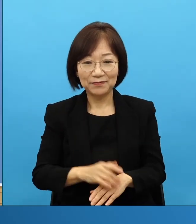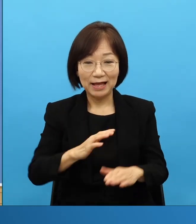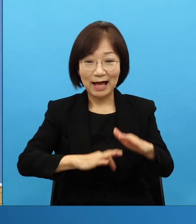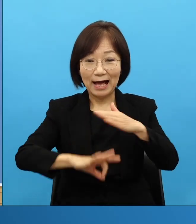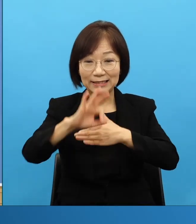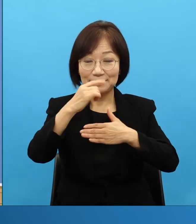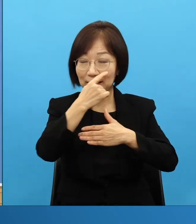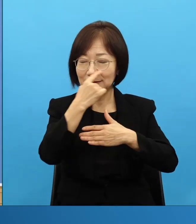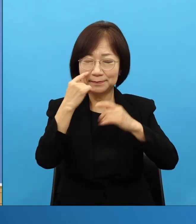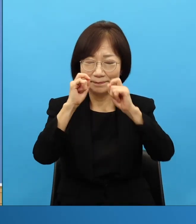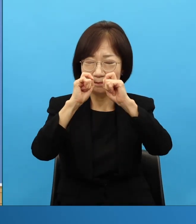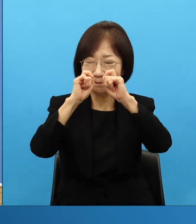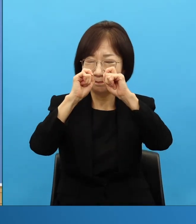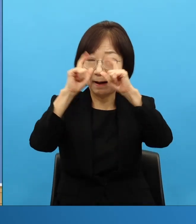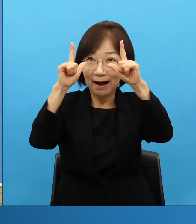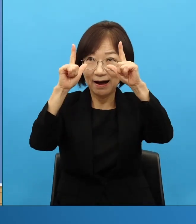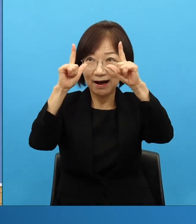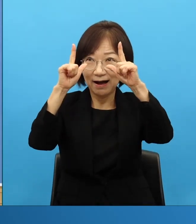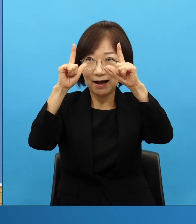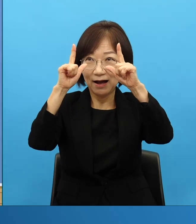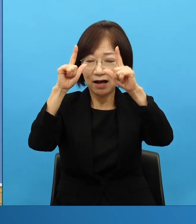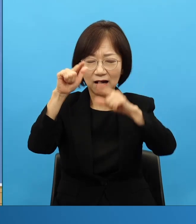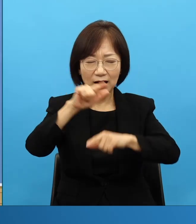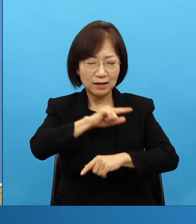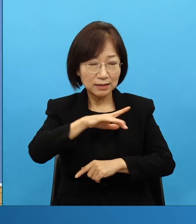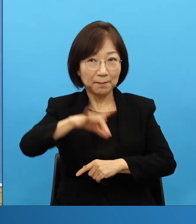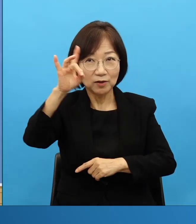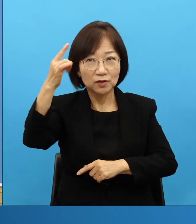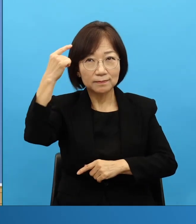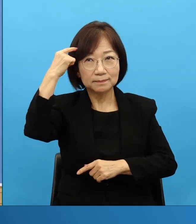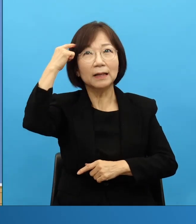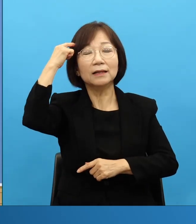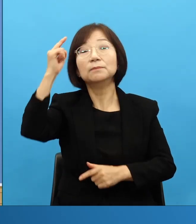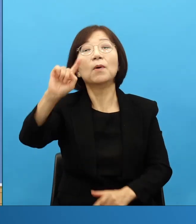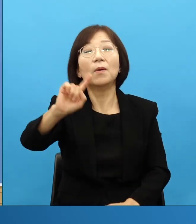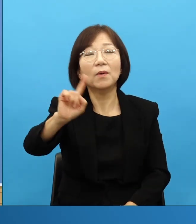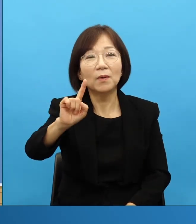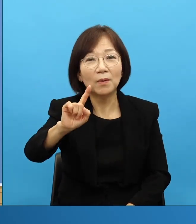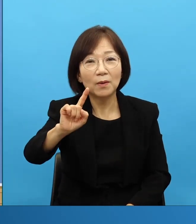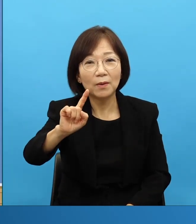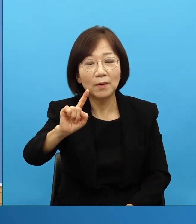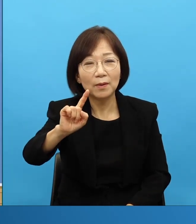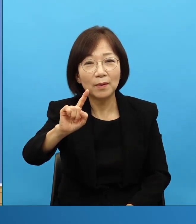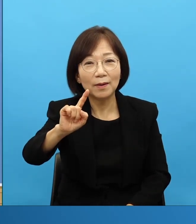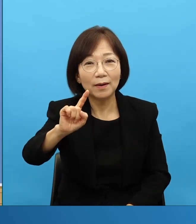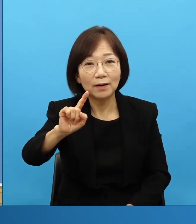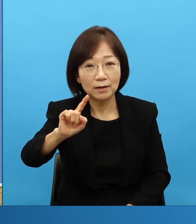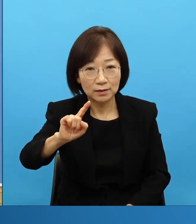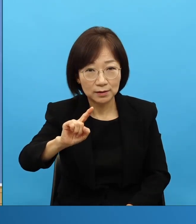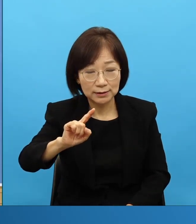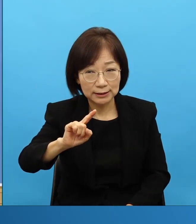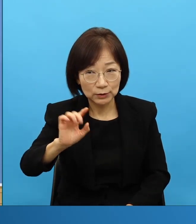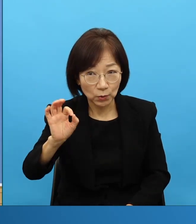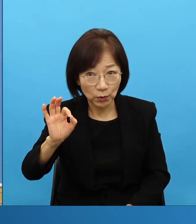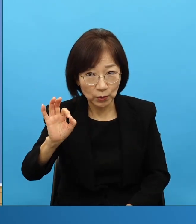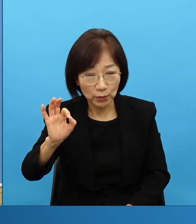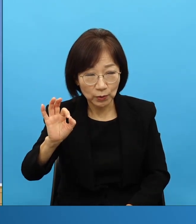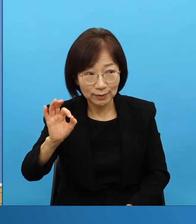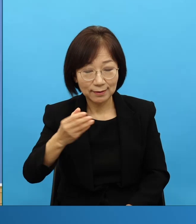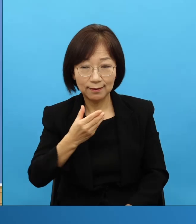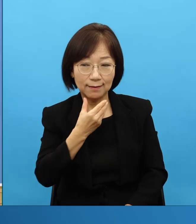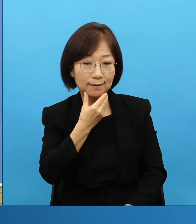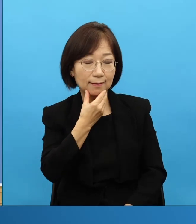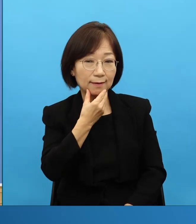뜨자마자 가장 생각나는 게 뭡니까? I share this during the district message, but when you open your eyes in the morning, what do you think of? Is it 행복한 worries? 겁니까? Are you